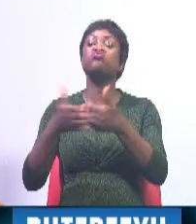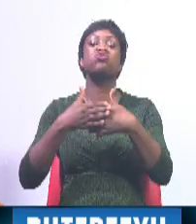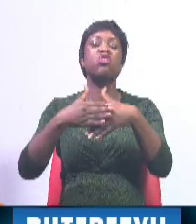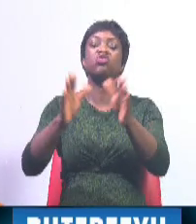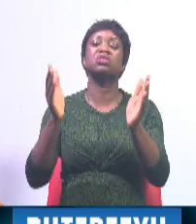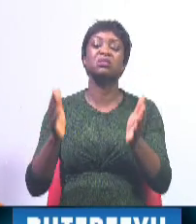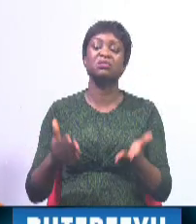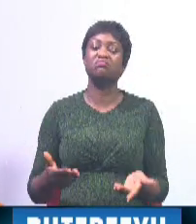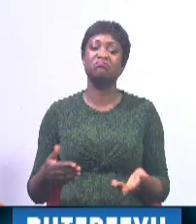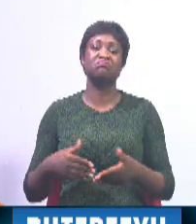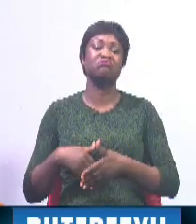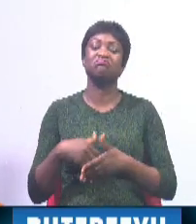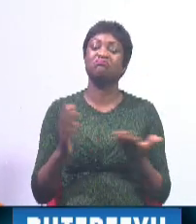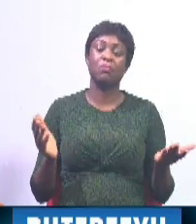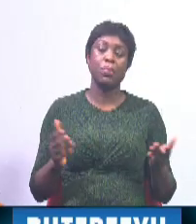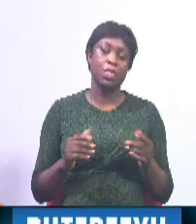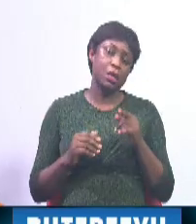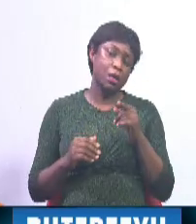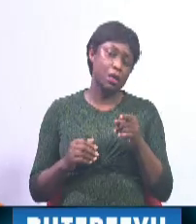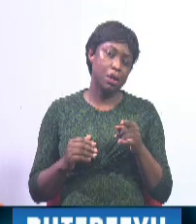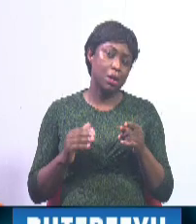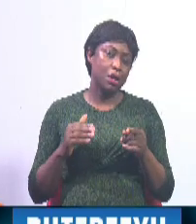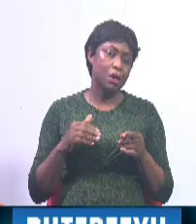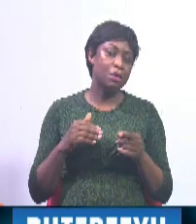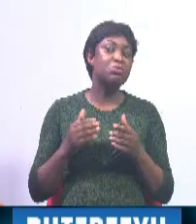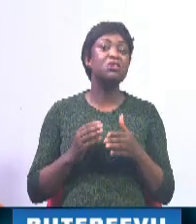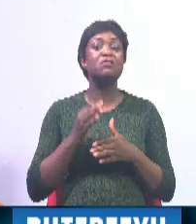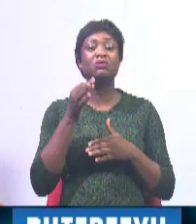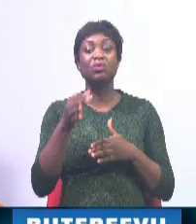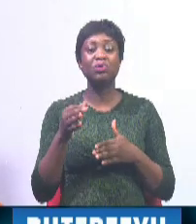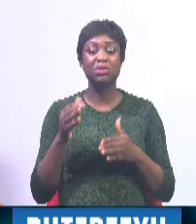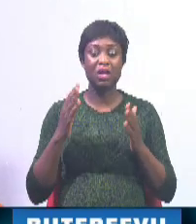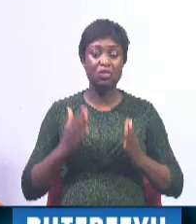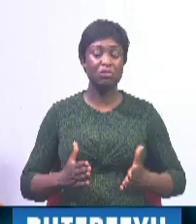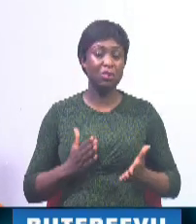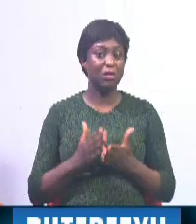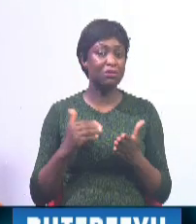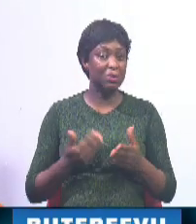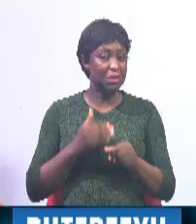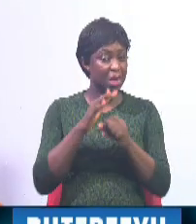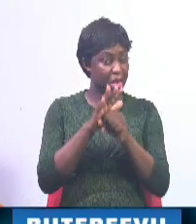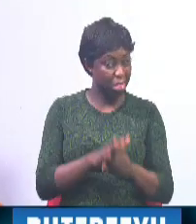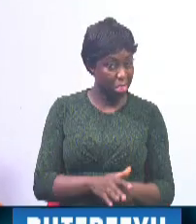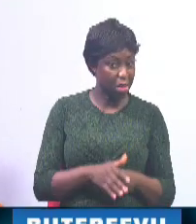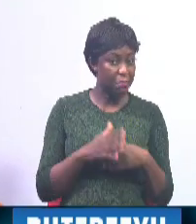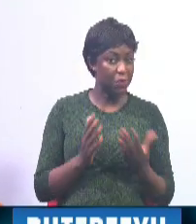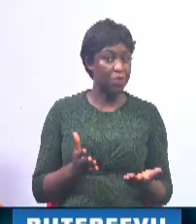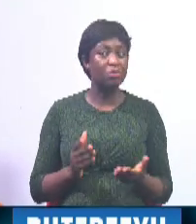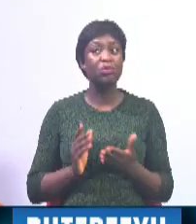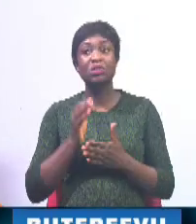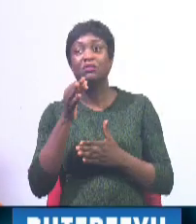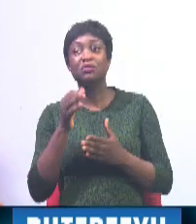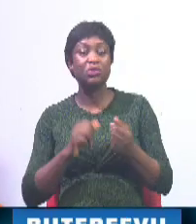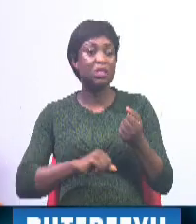oliawo tekigenda kwongera kunyigiza ddembe ly'abakyala balemererwe n'okubaako obaddukira